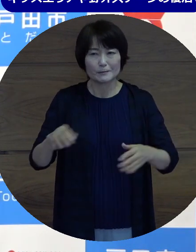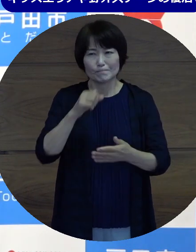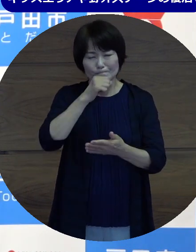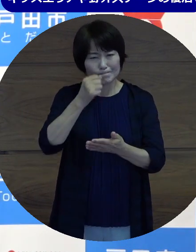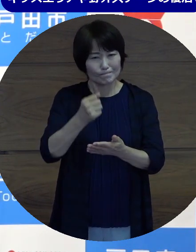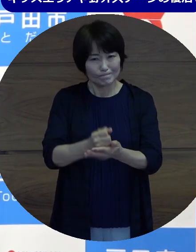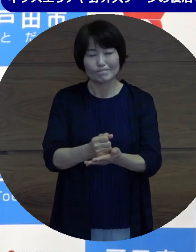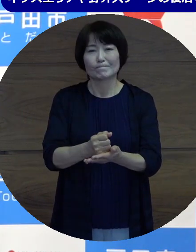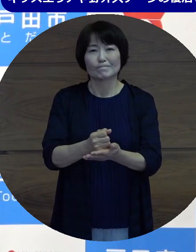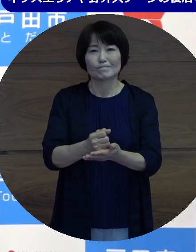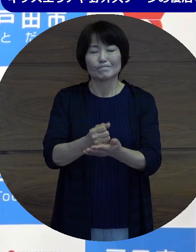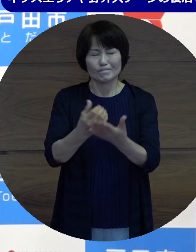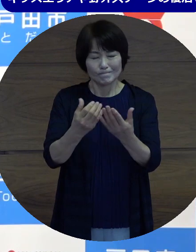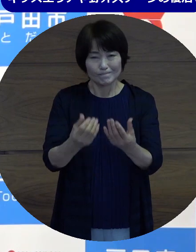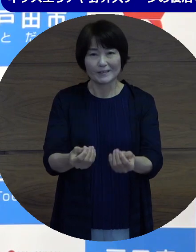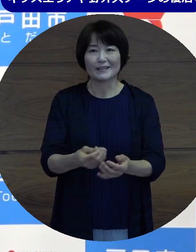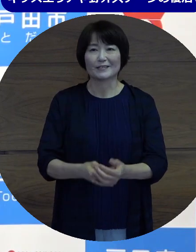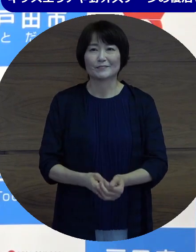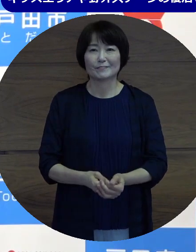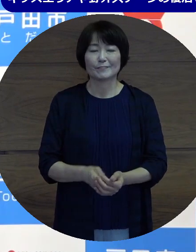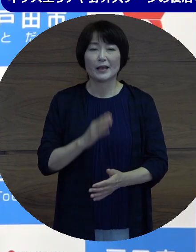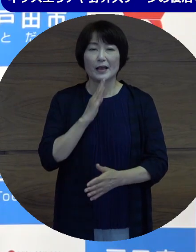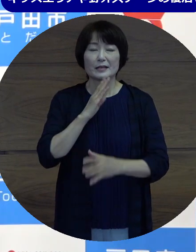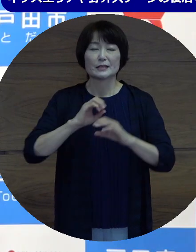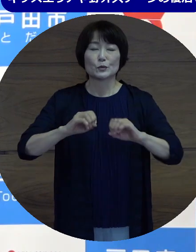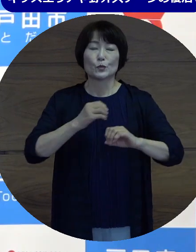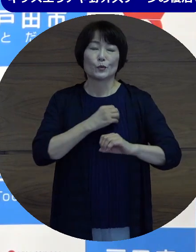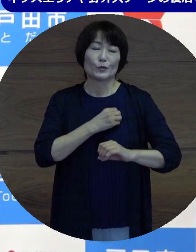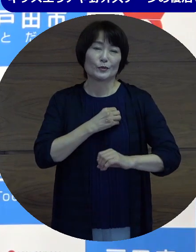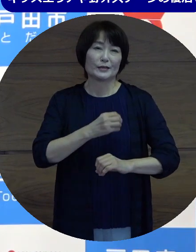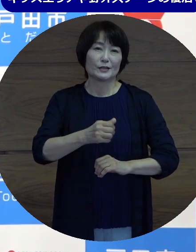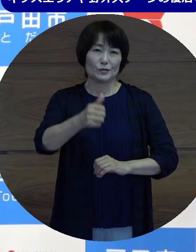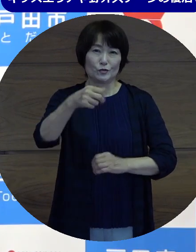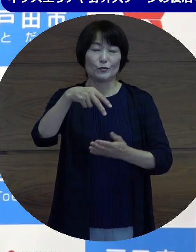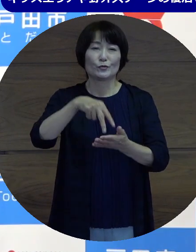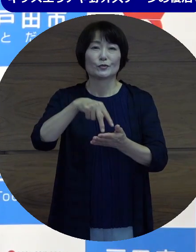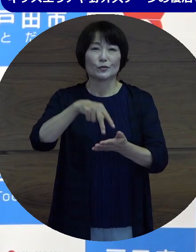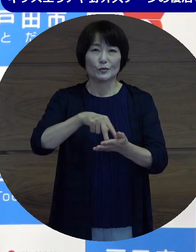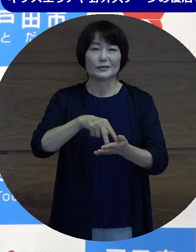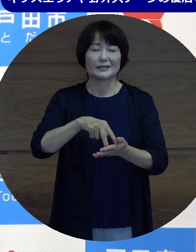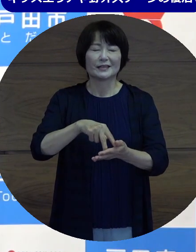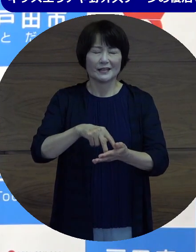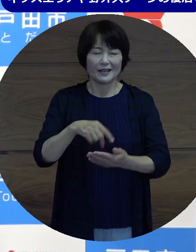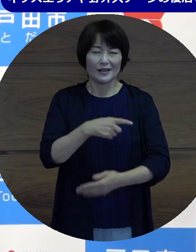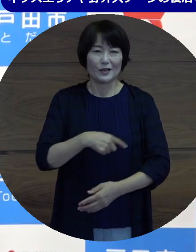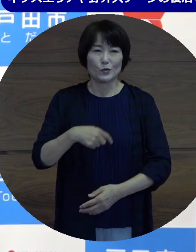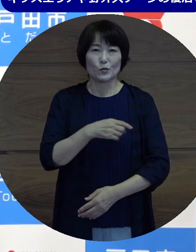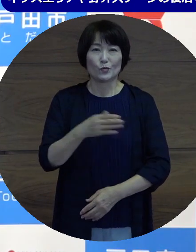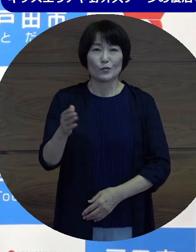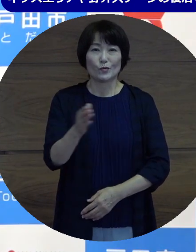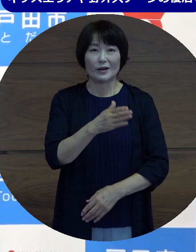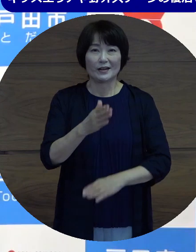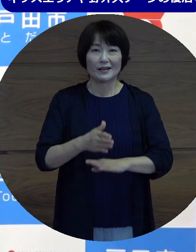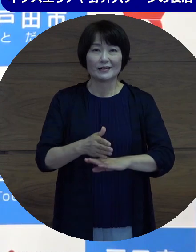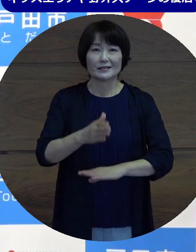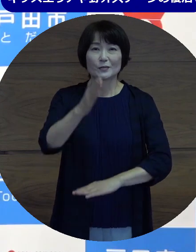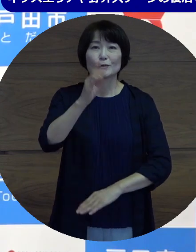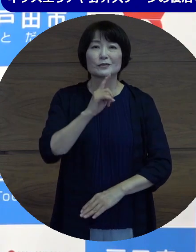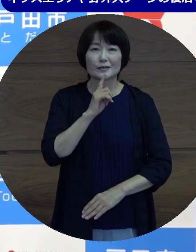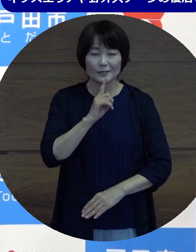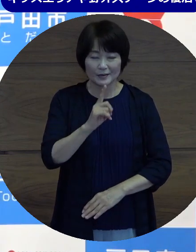了することができました。実行委員長として深く感謝を申し上げたいと思います。本当にありがとうございました